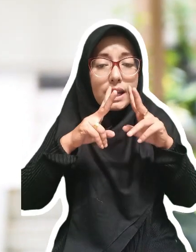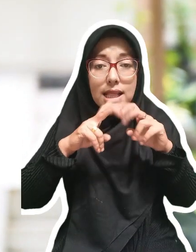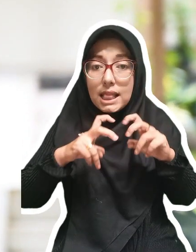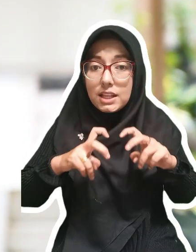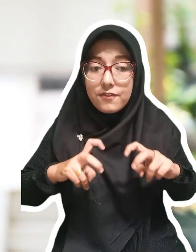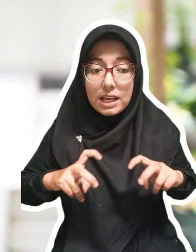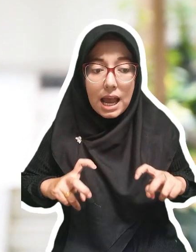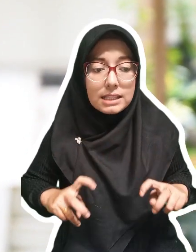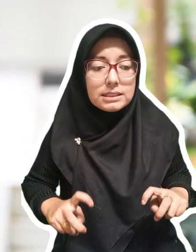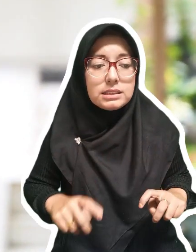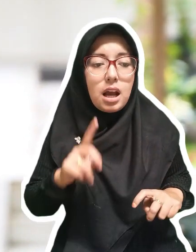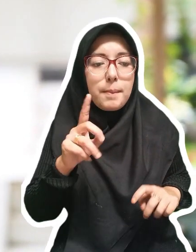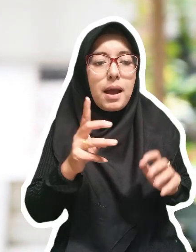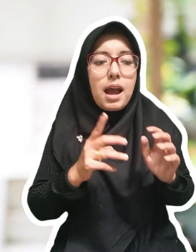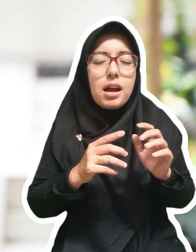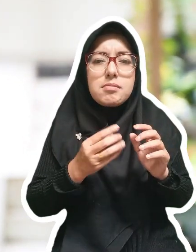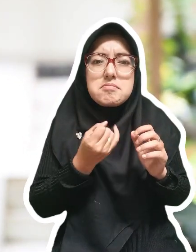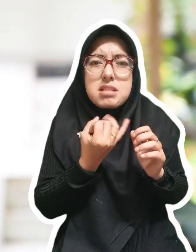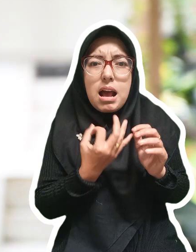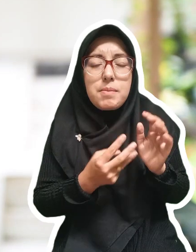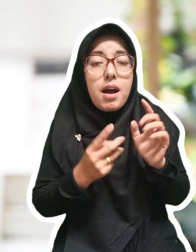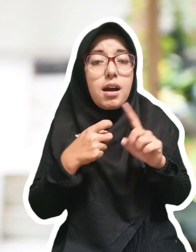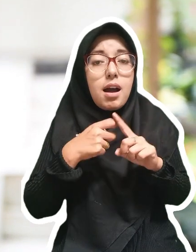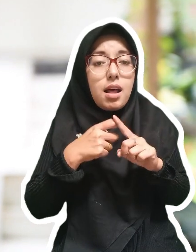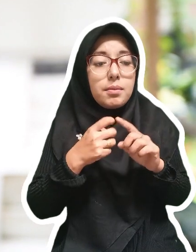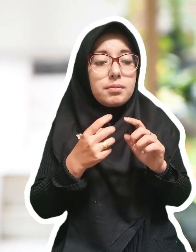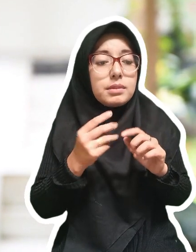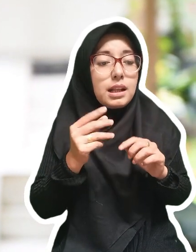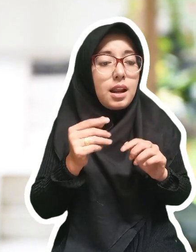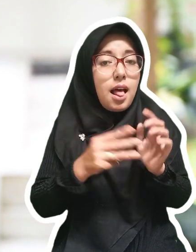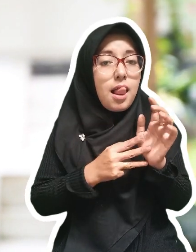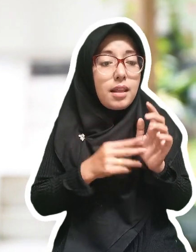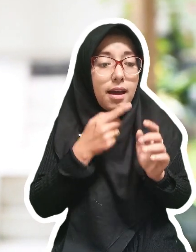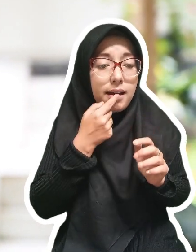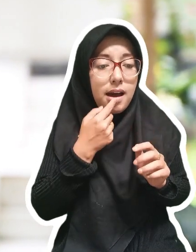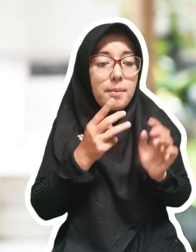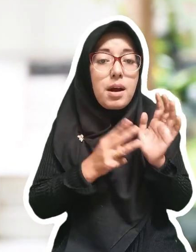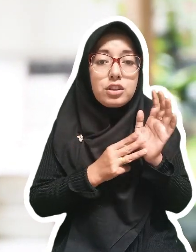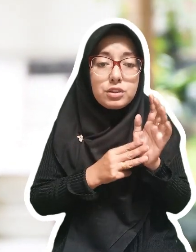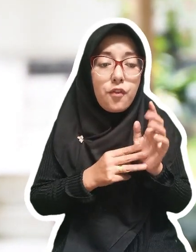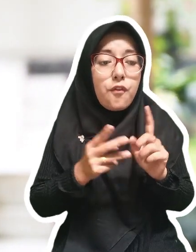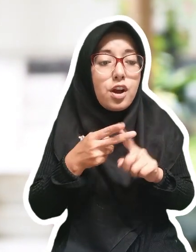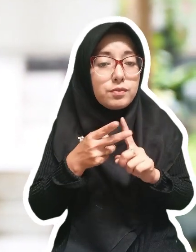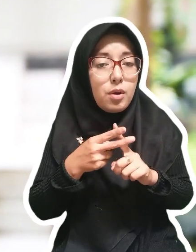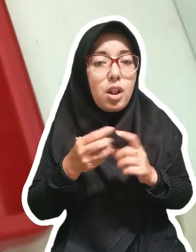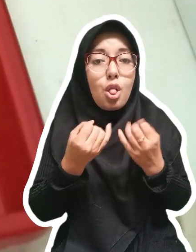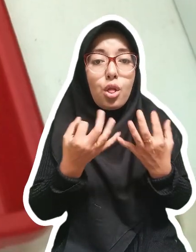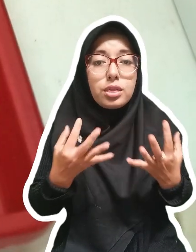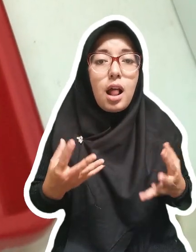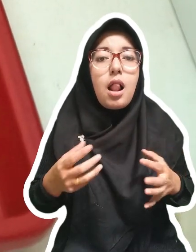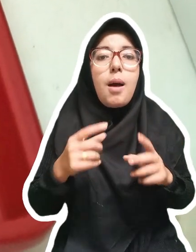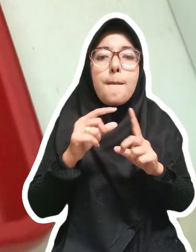identifikasi kadar mineral darah, baik itu kalsium, magnesium, fosfor, dan total protein.